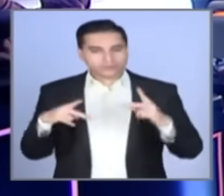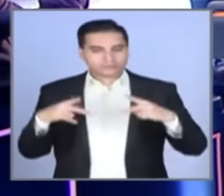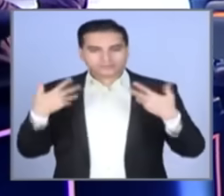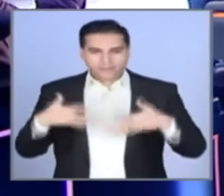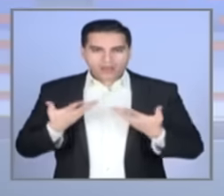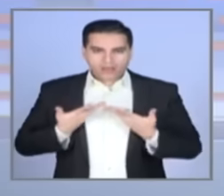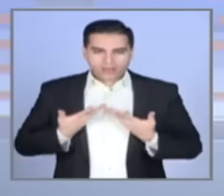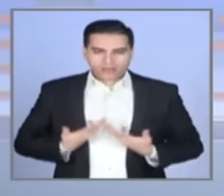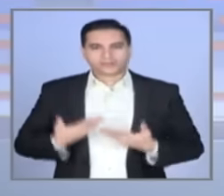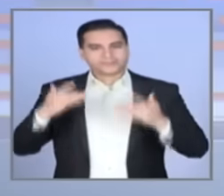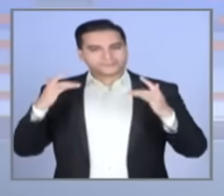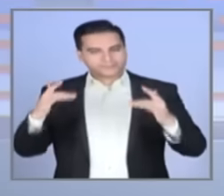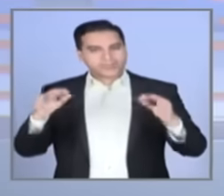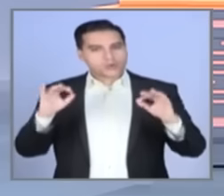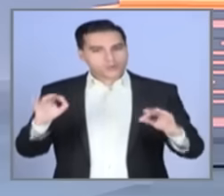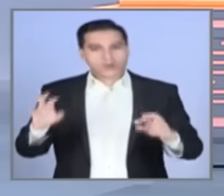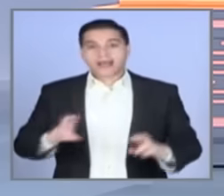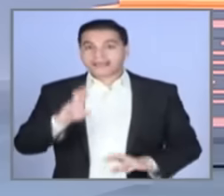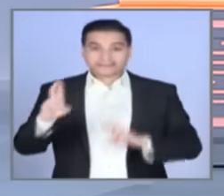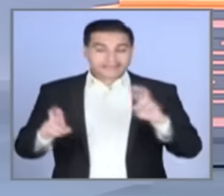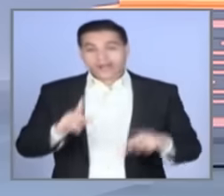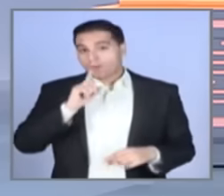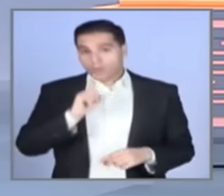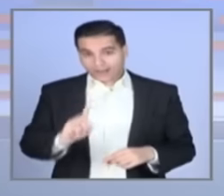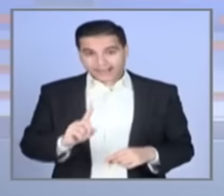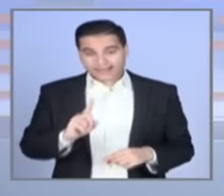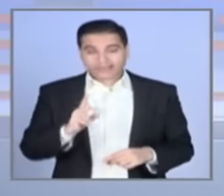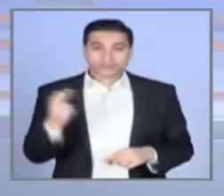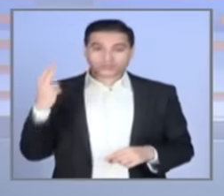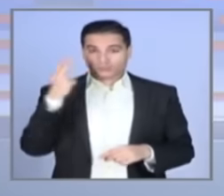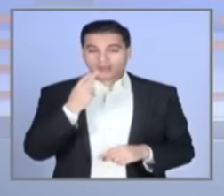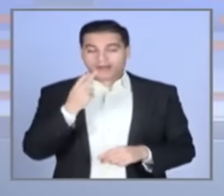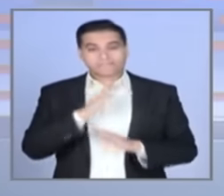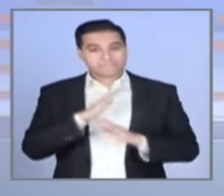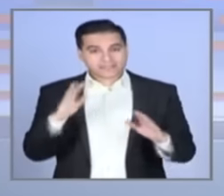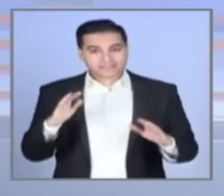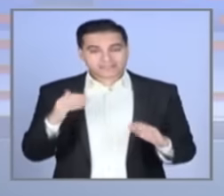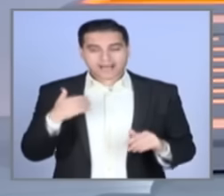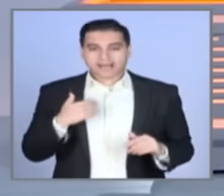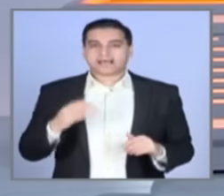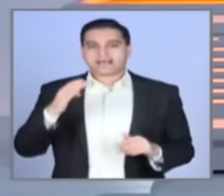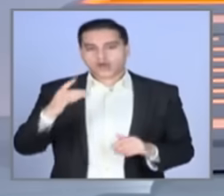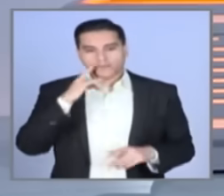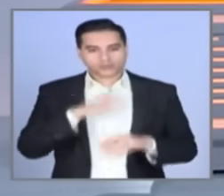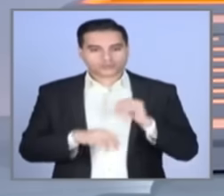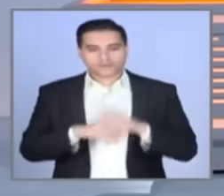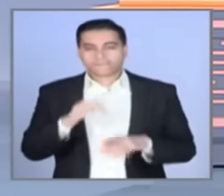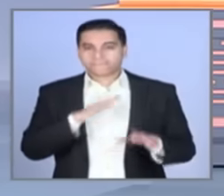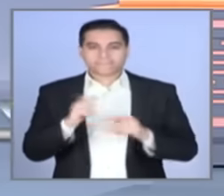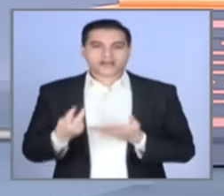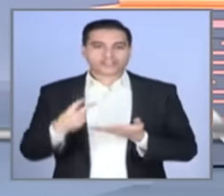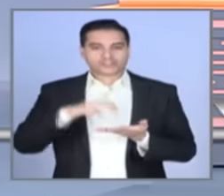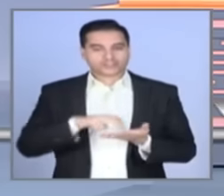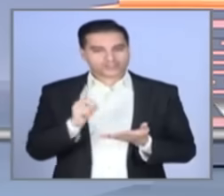نرهقه، فحنفضل في مكان، ولكن اللي هسألهم بس هم اللي هيجاوب، محدش